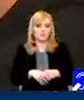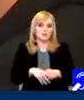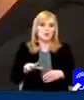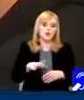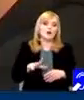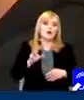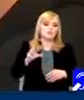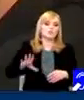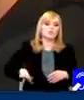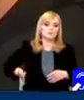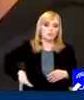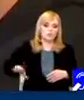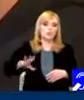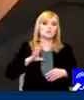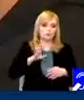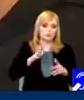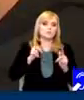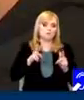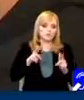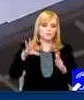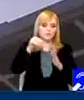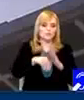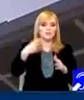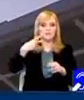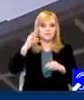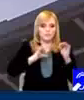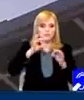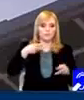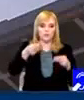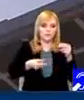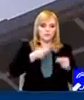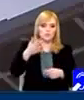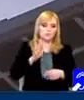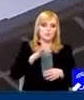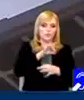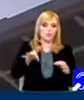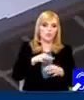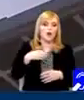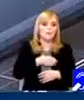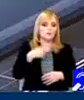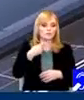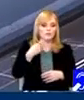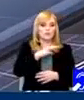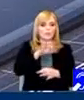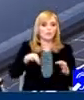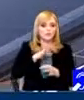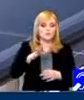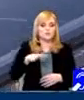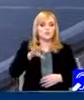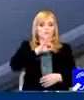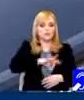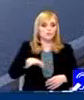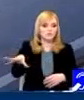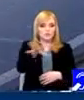angajat să acopere între 20 și 40% din valoarea proiectelor desfășurate în aceste localități. Primarii spun că sunt niște proiecte în folosul